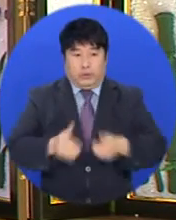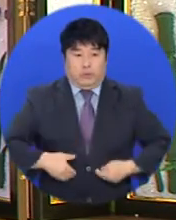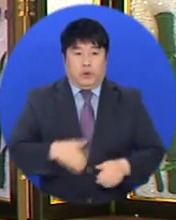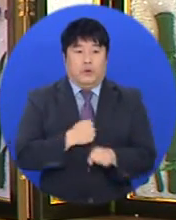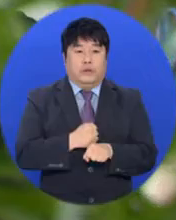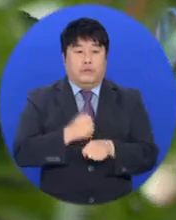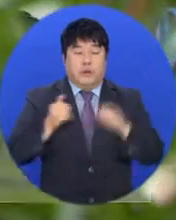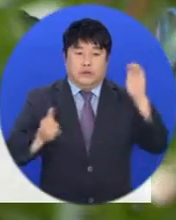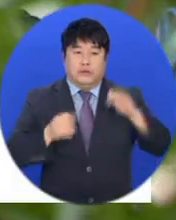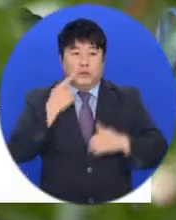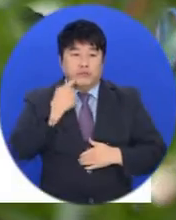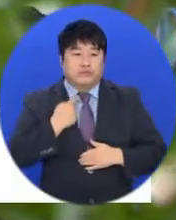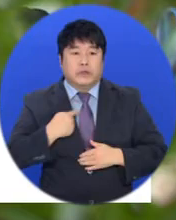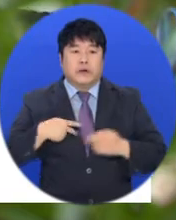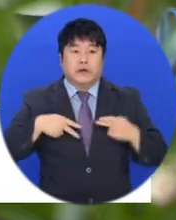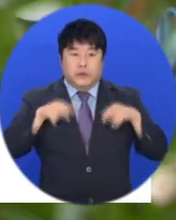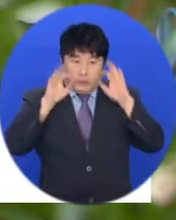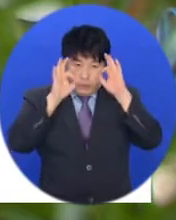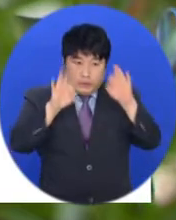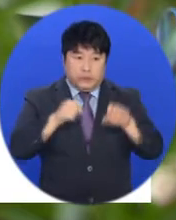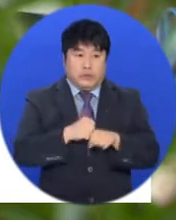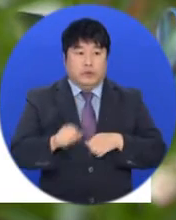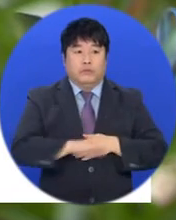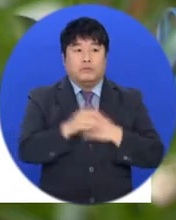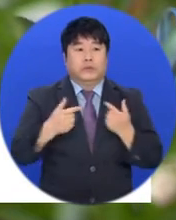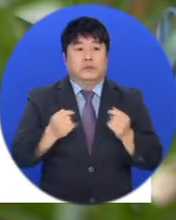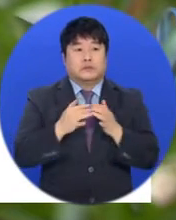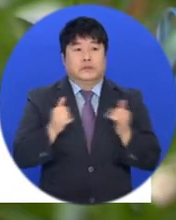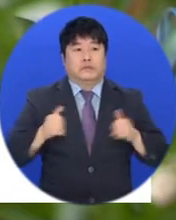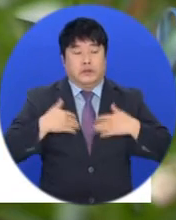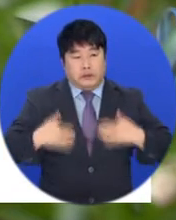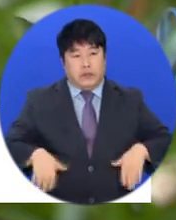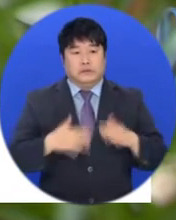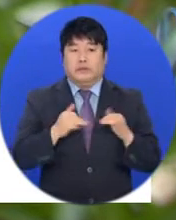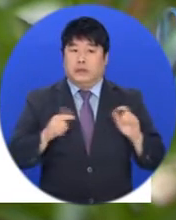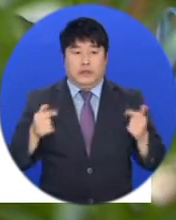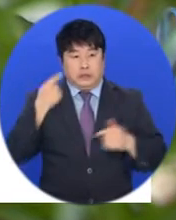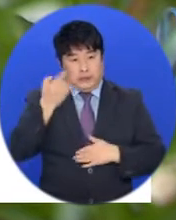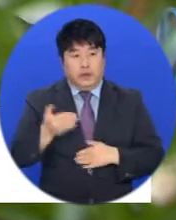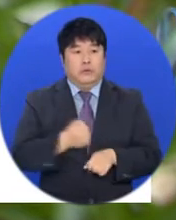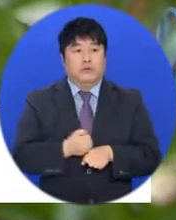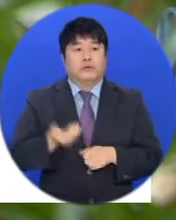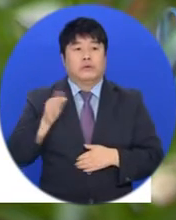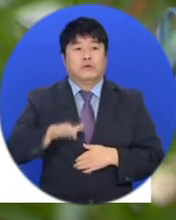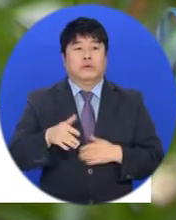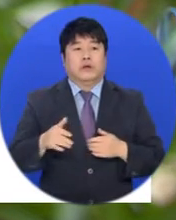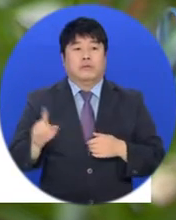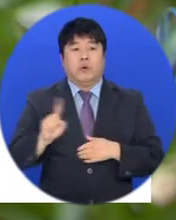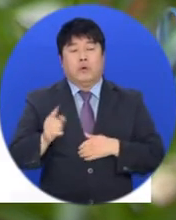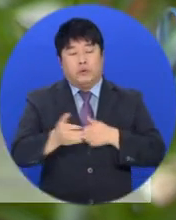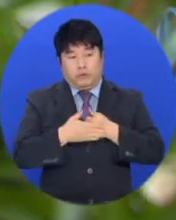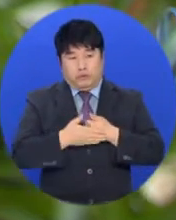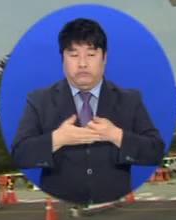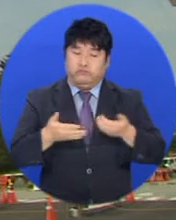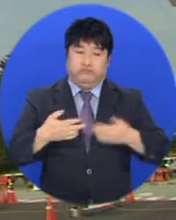없습니다. 이런 우리 같은 사람들 취약계층 아닌가요? 진짜 근데 전혀 그런 게 없다는